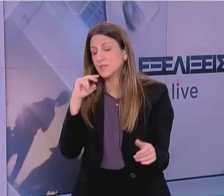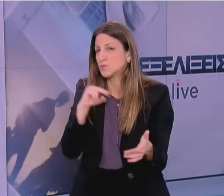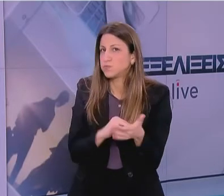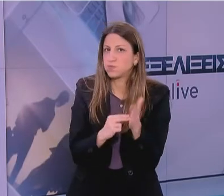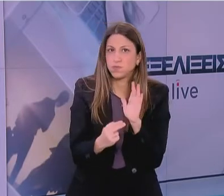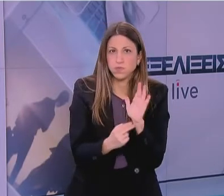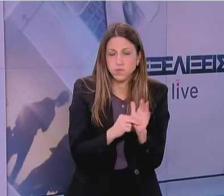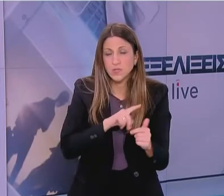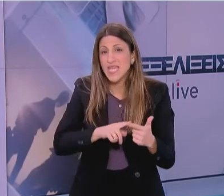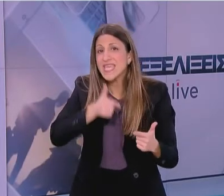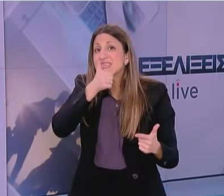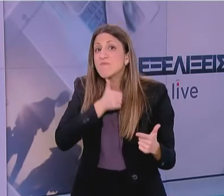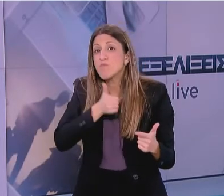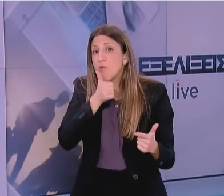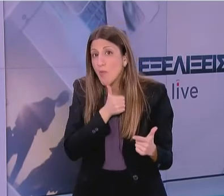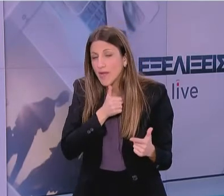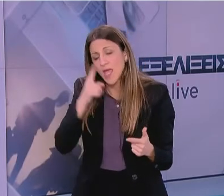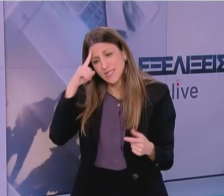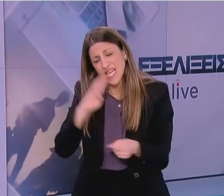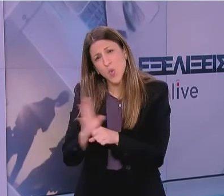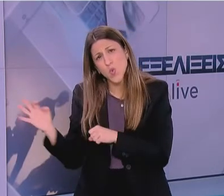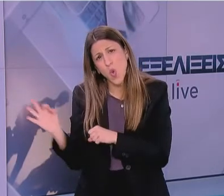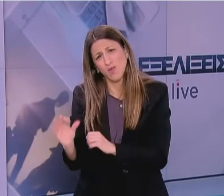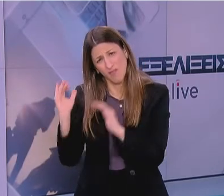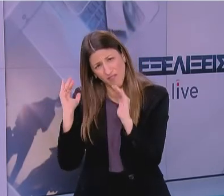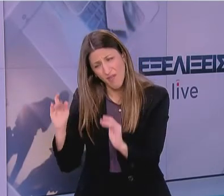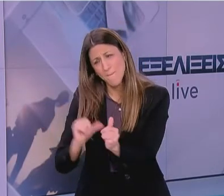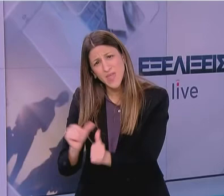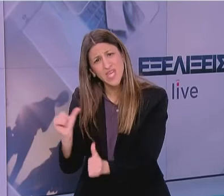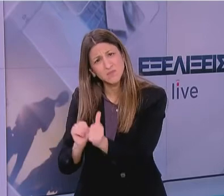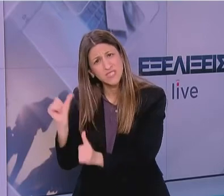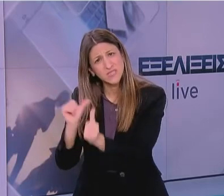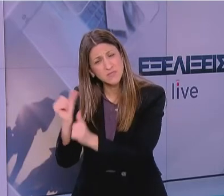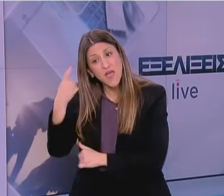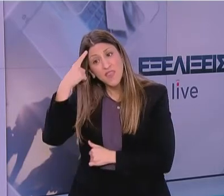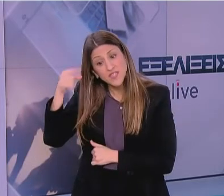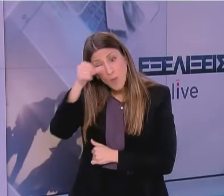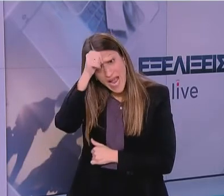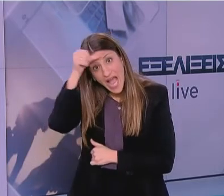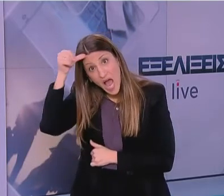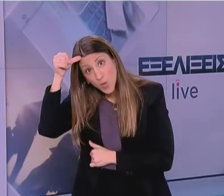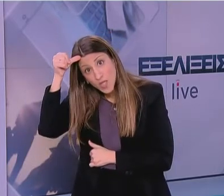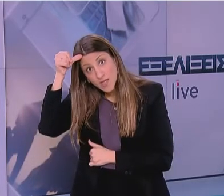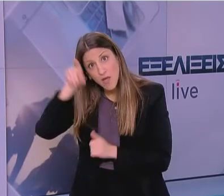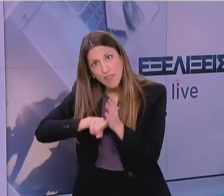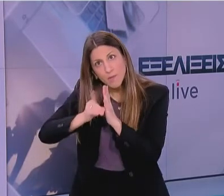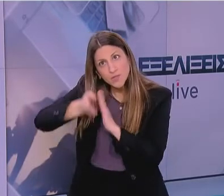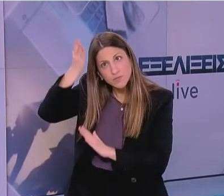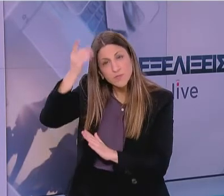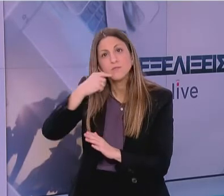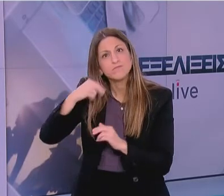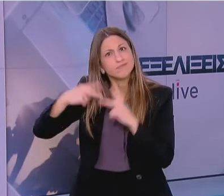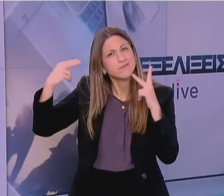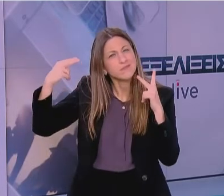προσοχή, χρειάζεται υπομονή. Ένας ιός που θα μείνει μαζί μας μήνες. Δεν ξέρουμε τι θα γίνει το καλοκαίρι. Ευελπιστούμε να δούμε μια μείωση. Οι